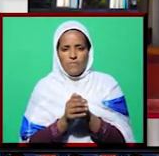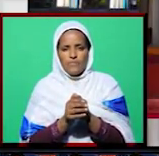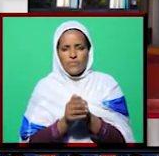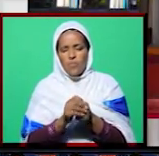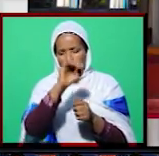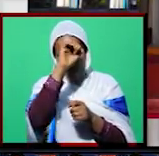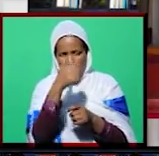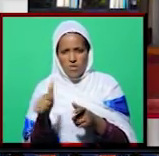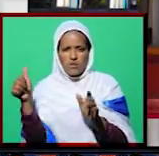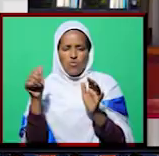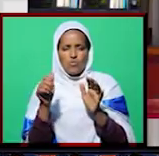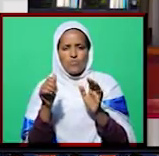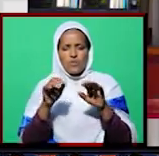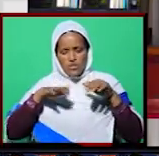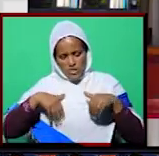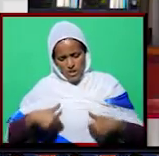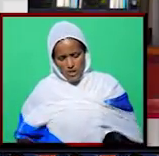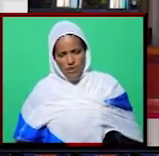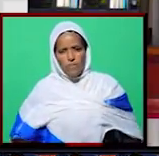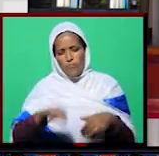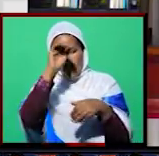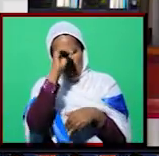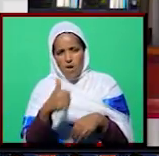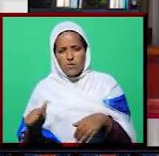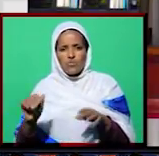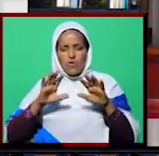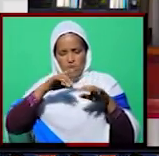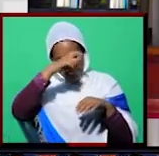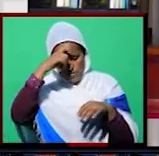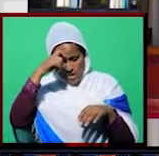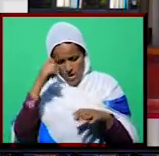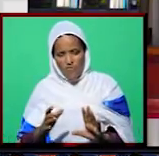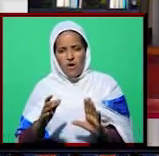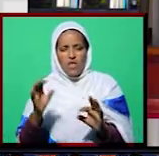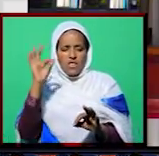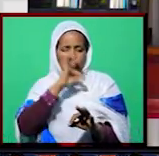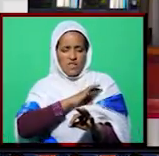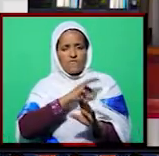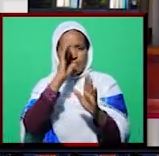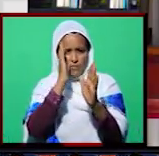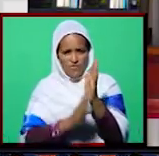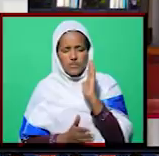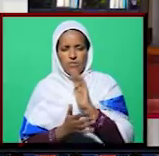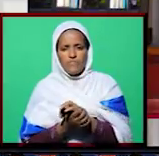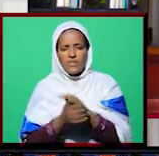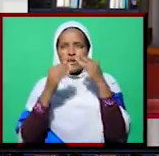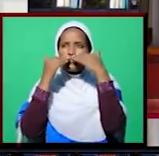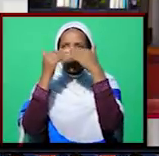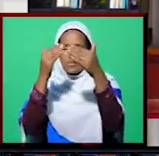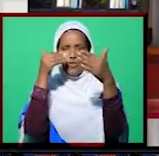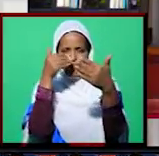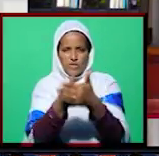ነው የቱንም ያህል ቢደከም የቱንም ያህል ቢለፋ ትሩፋት